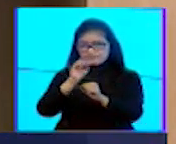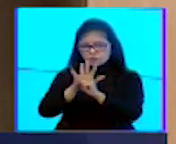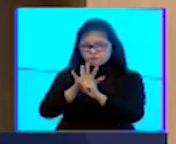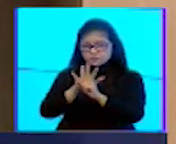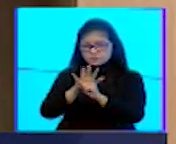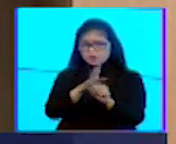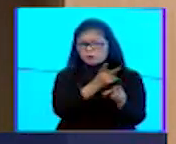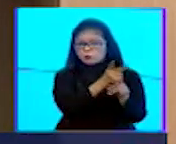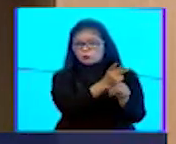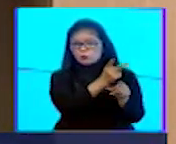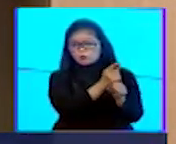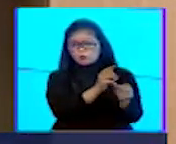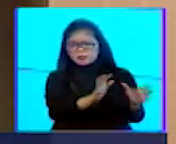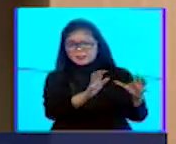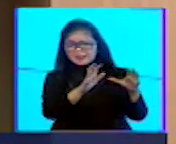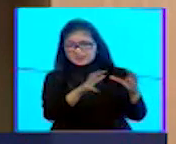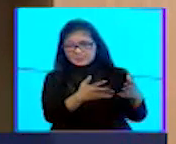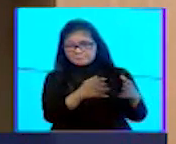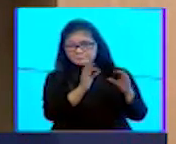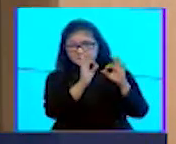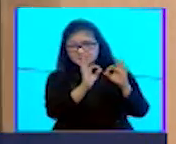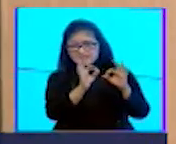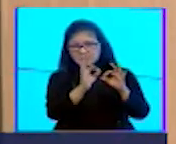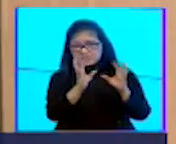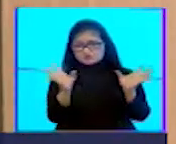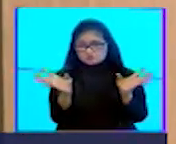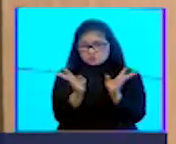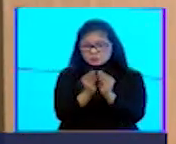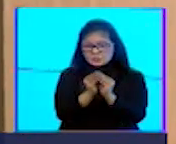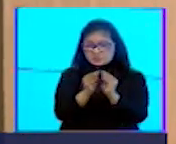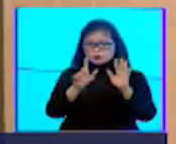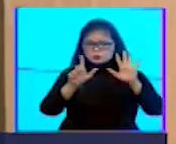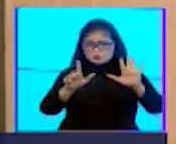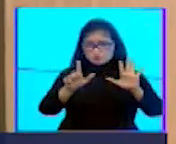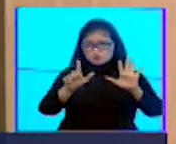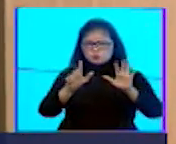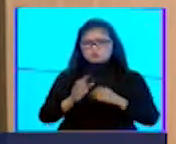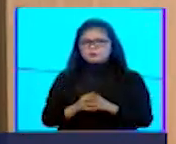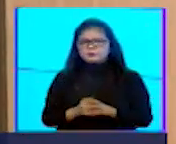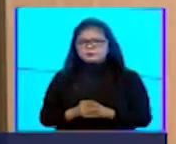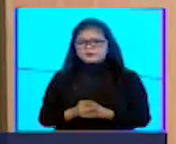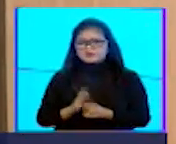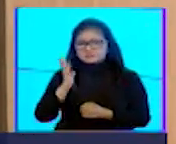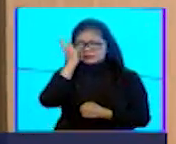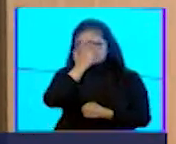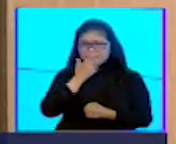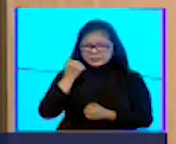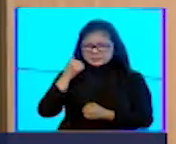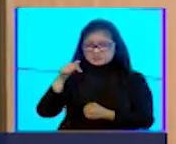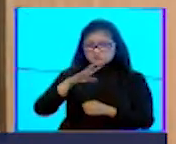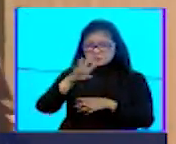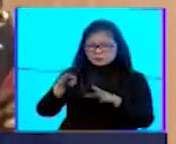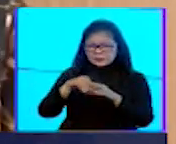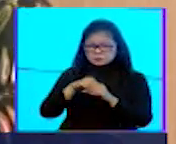Untuk guru dan tenaga kependidikan, itu total ada 7. Cimahi masuk ke zona merah, Pak PLT Wali Kota menyampaikan untuk ditunda